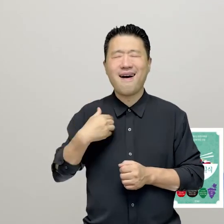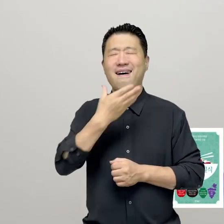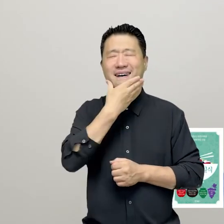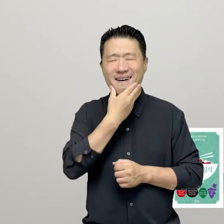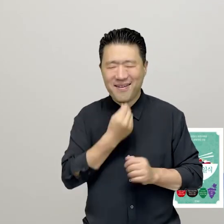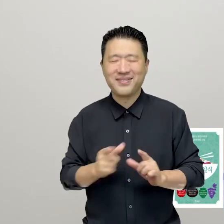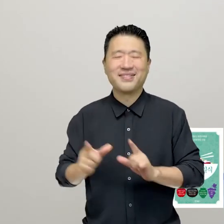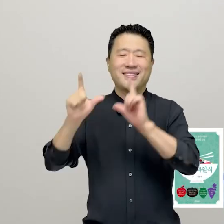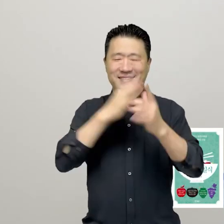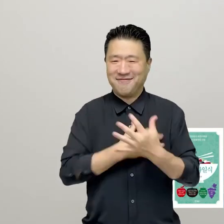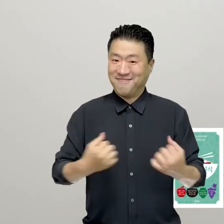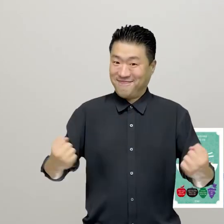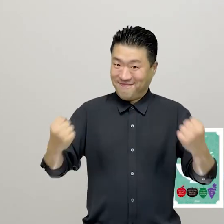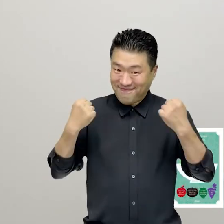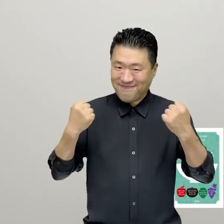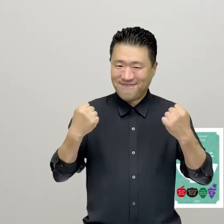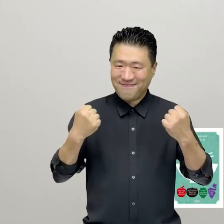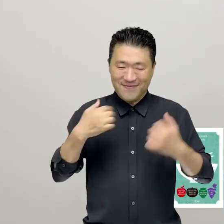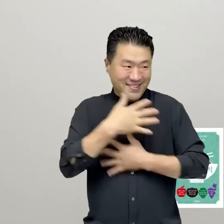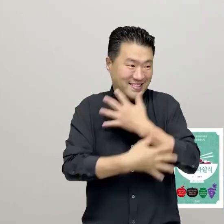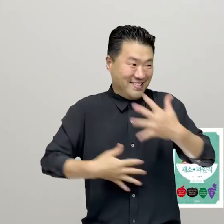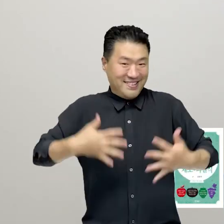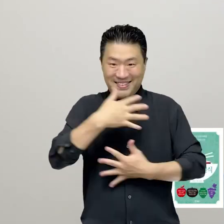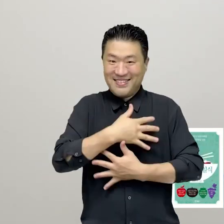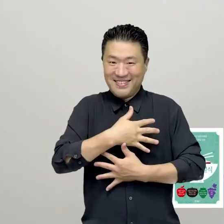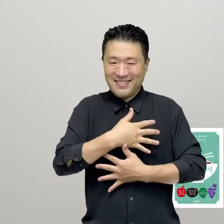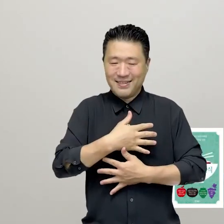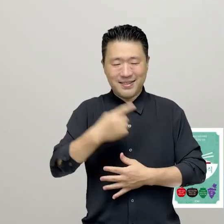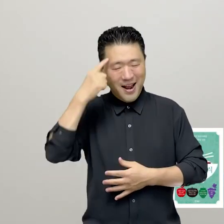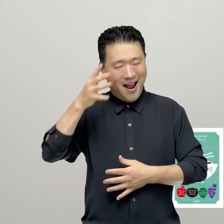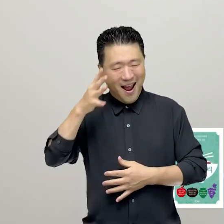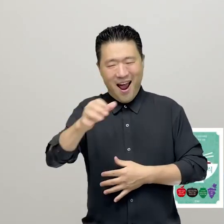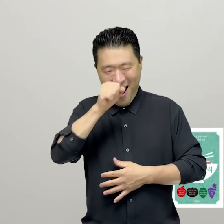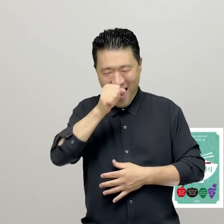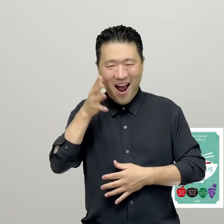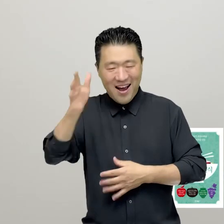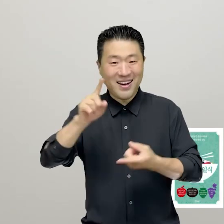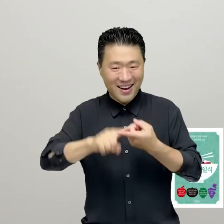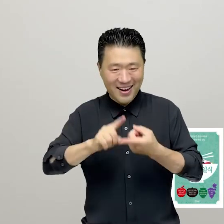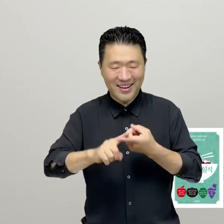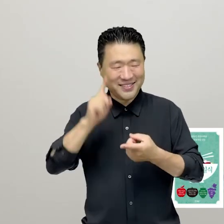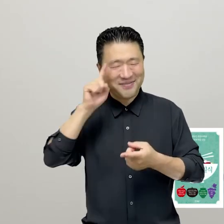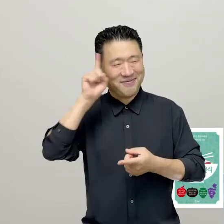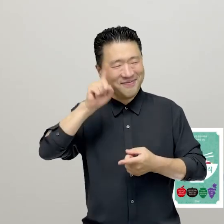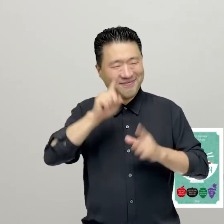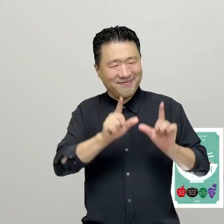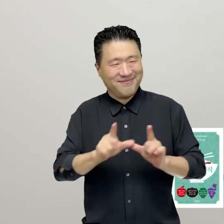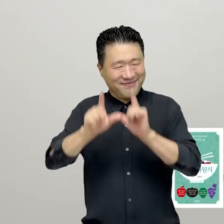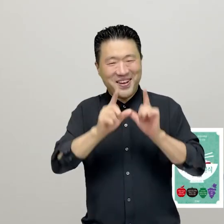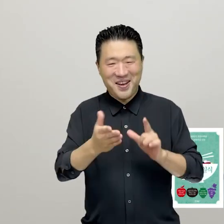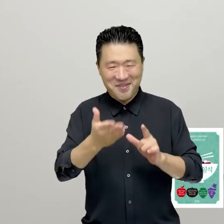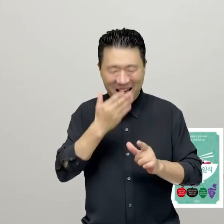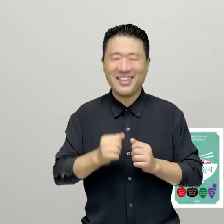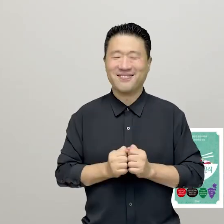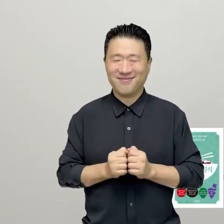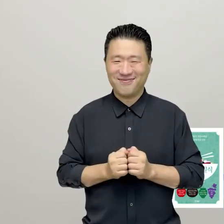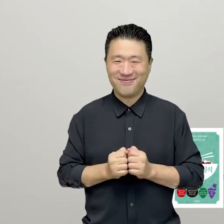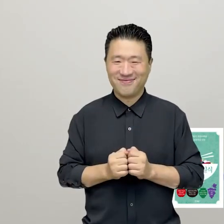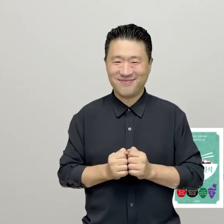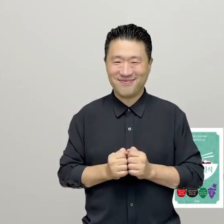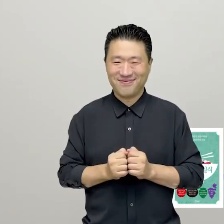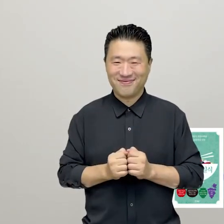진정한 행복한 삶, 건강한 삶, 에너지가 넘치고 긍정적인 기운으로 하루하루를 보내실 수 있을